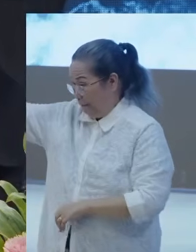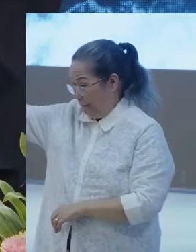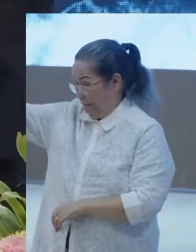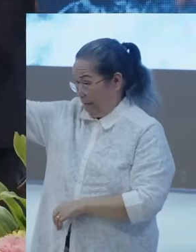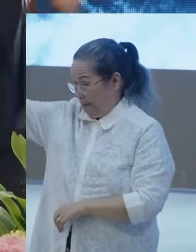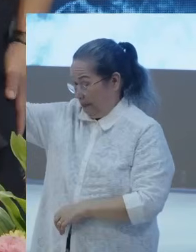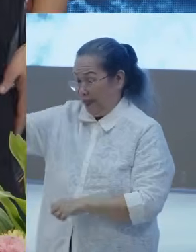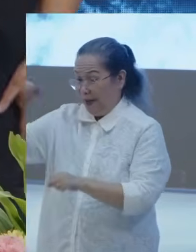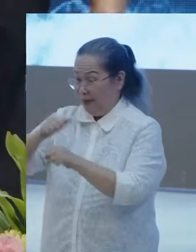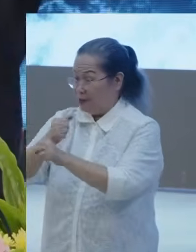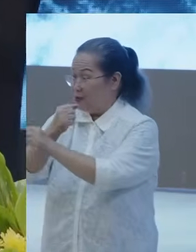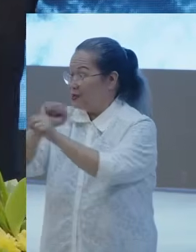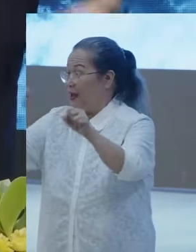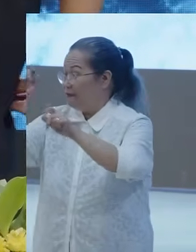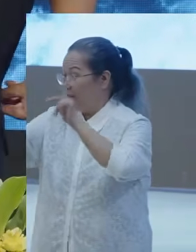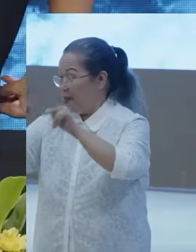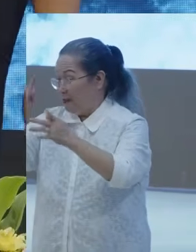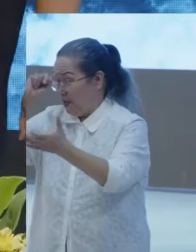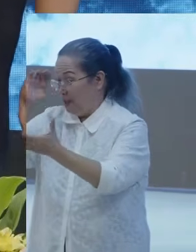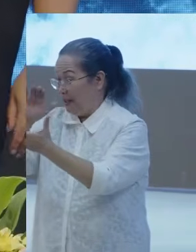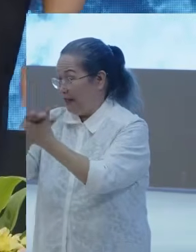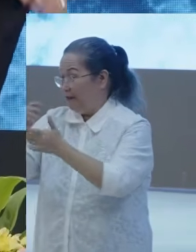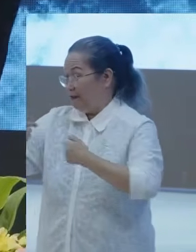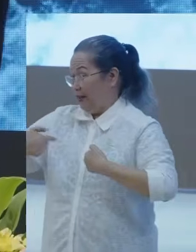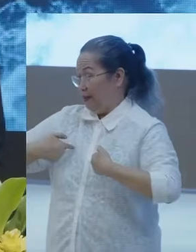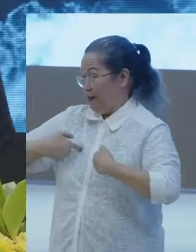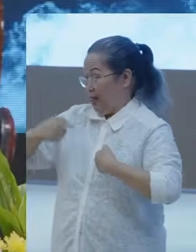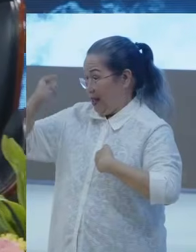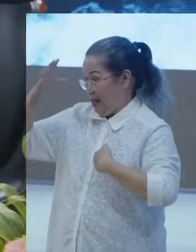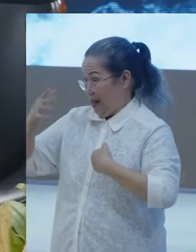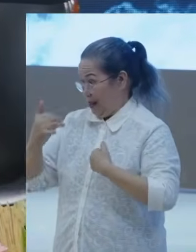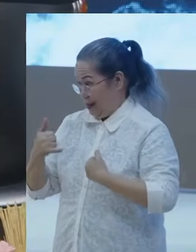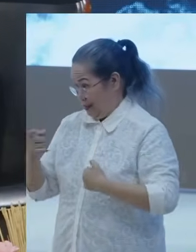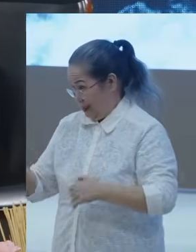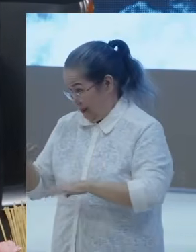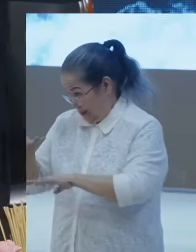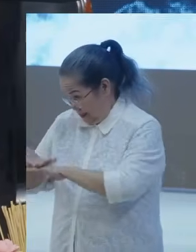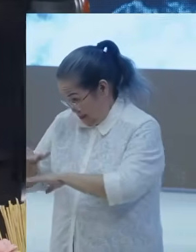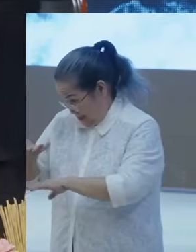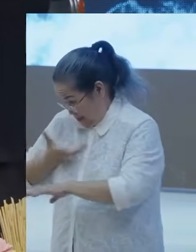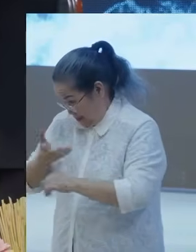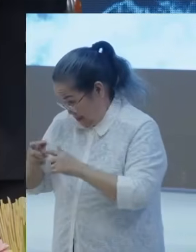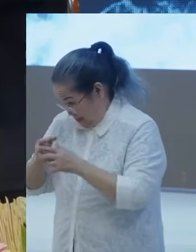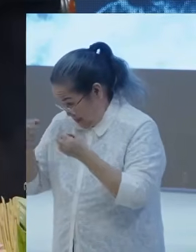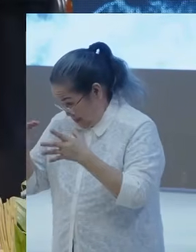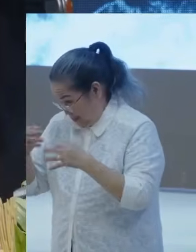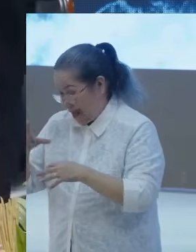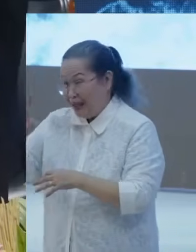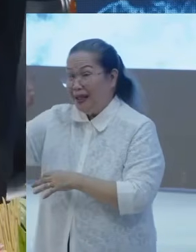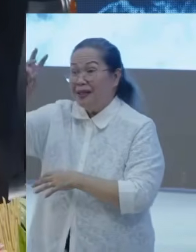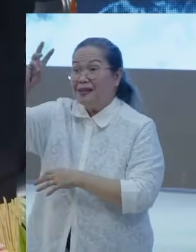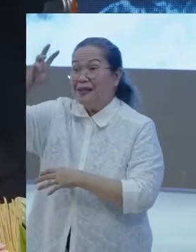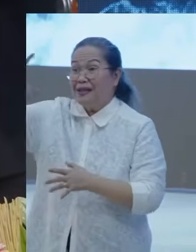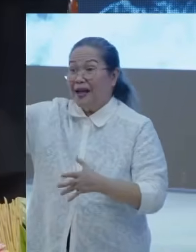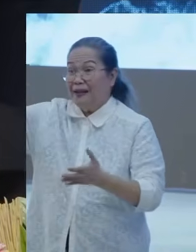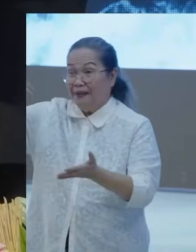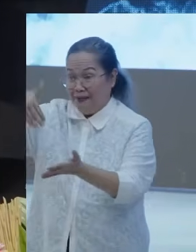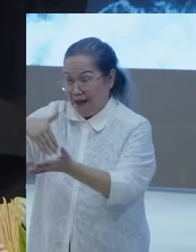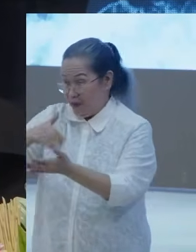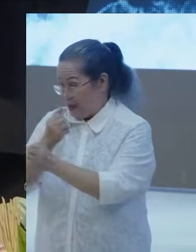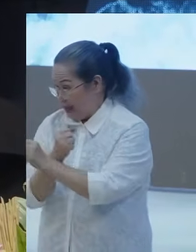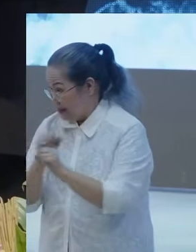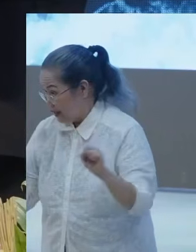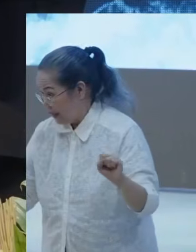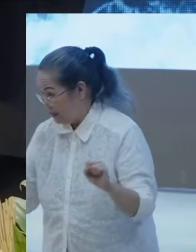para maligtas ang mga tao at maniwala sa akin. Ngayon, maraming naligtas. 600,000 ang